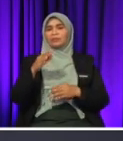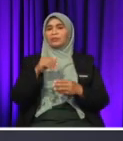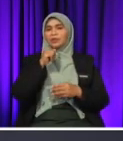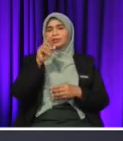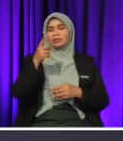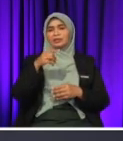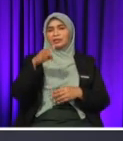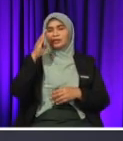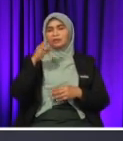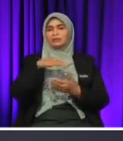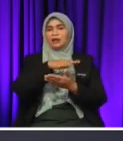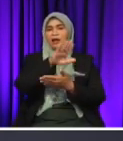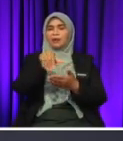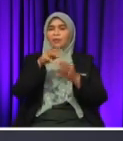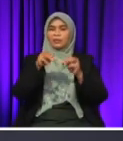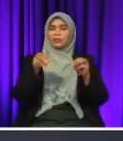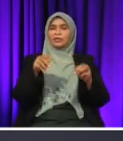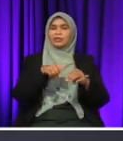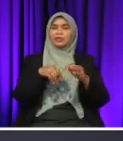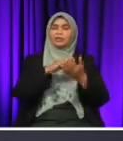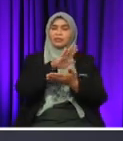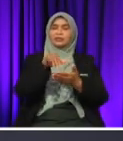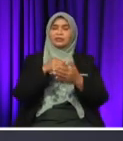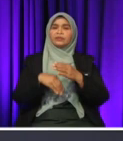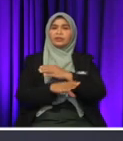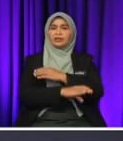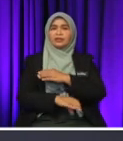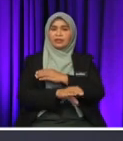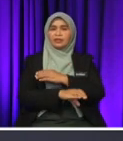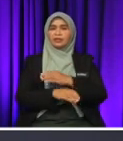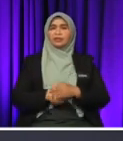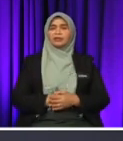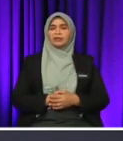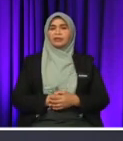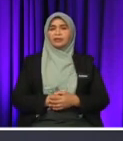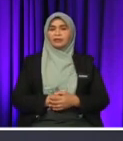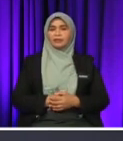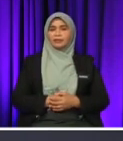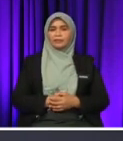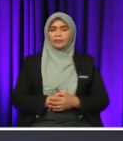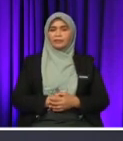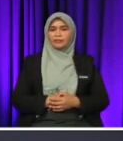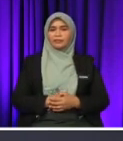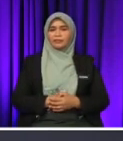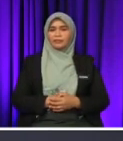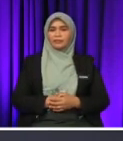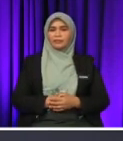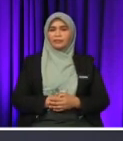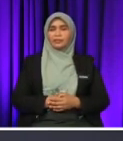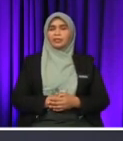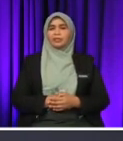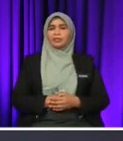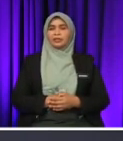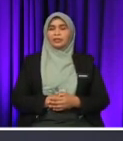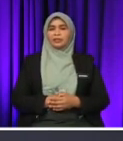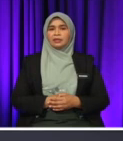semua murid-murid di seluruh negara yang sedang mengikuti cegutima pada hari ini anda terbaik Anda memang hebat oke eee